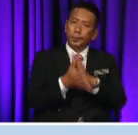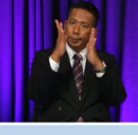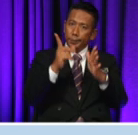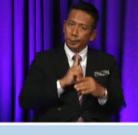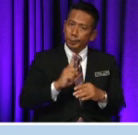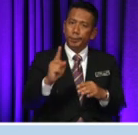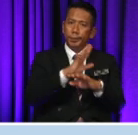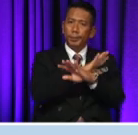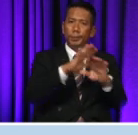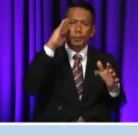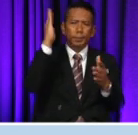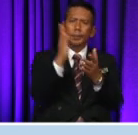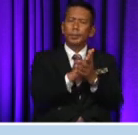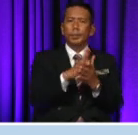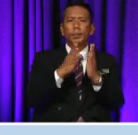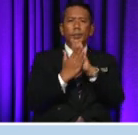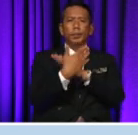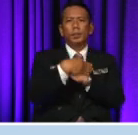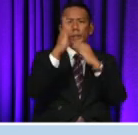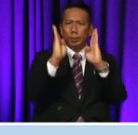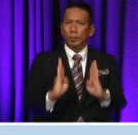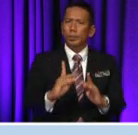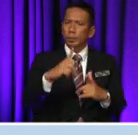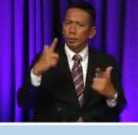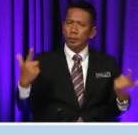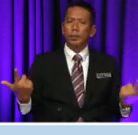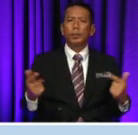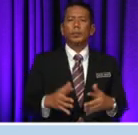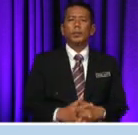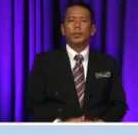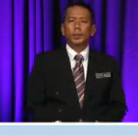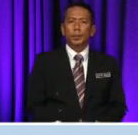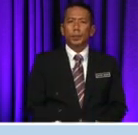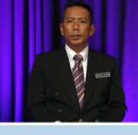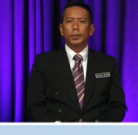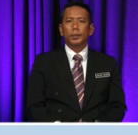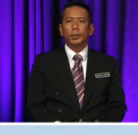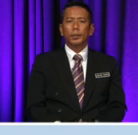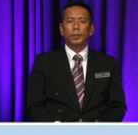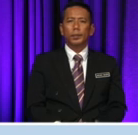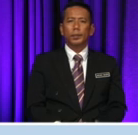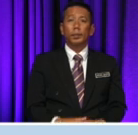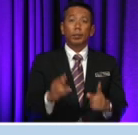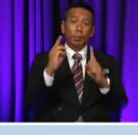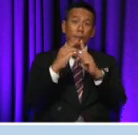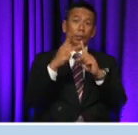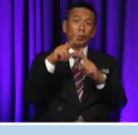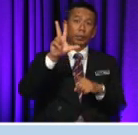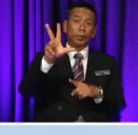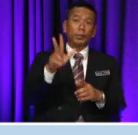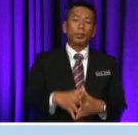tidak dipercayai oleh bangsa yang lain kini adalah uraian lengkap sudah dapat markah yang ke-3